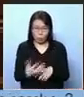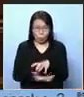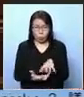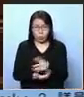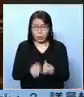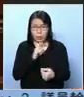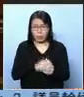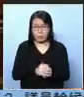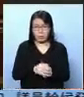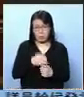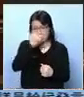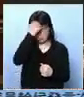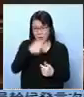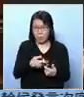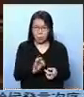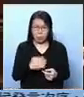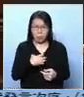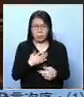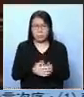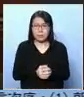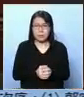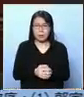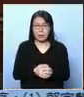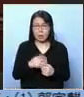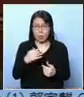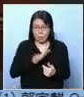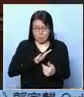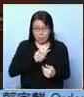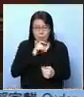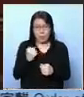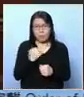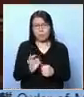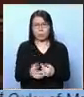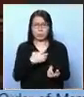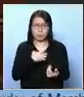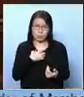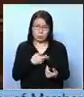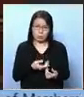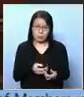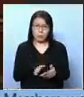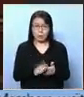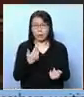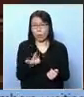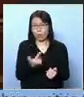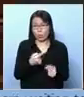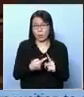你有冇 IQ？ 我唔觉得有。你有冇 EQ？ 我又唔觉得有。但系你哋好多 DQ，